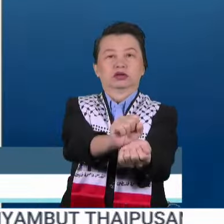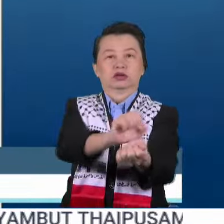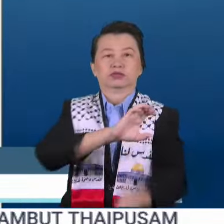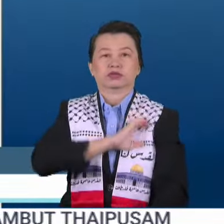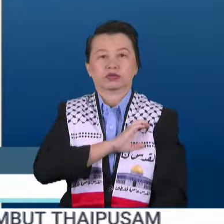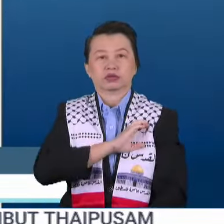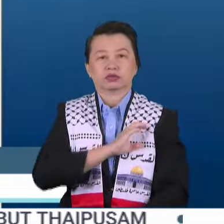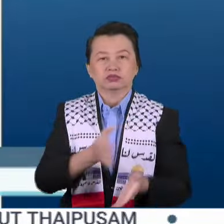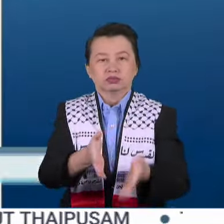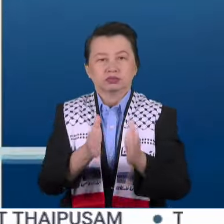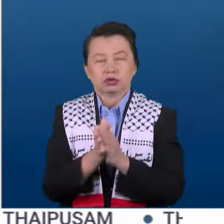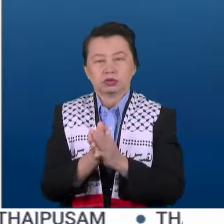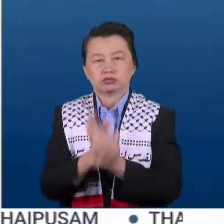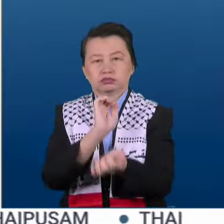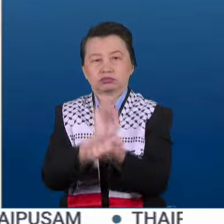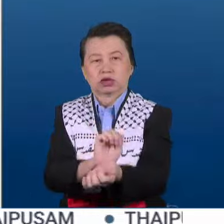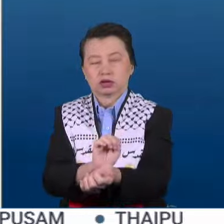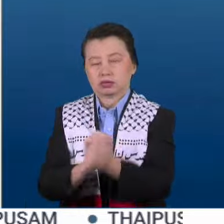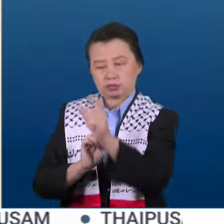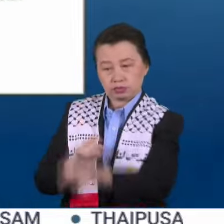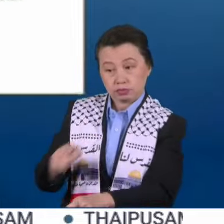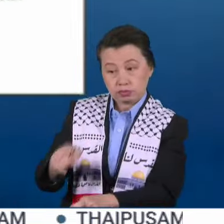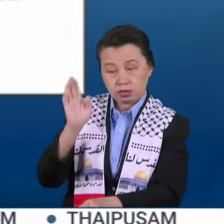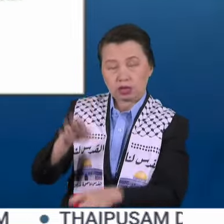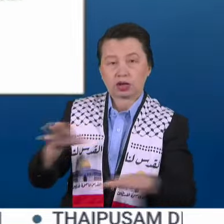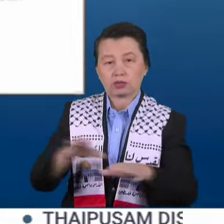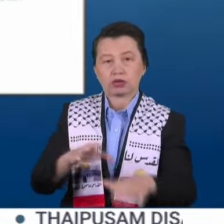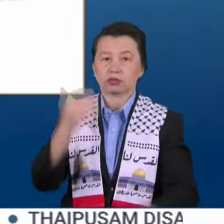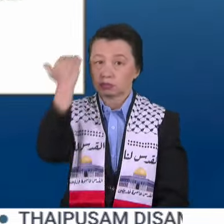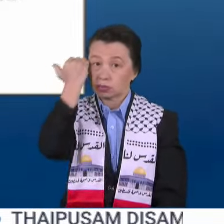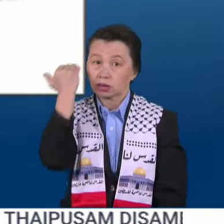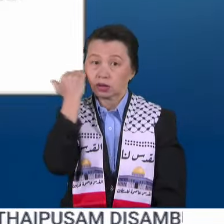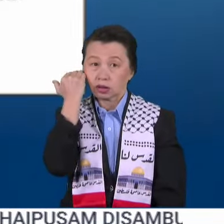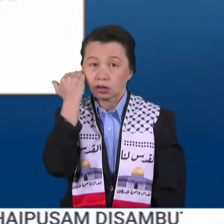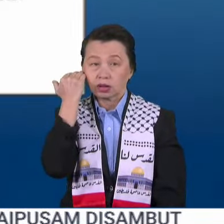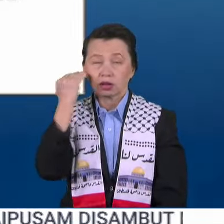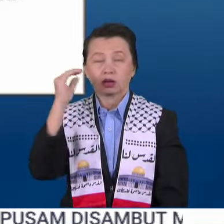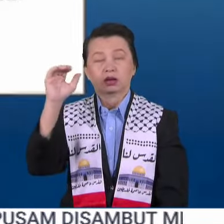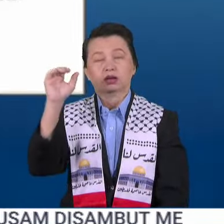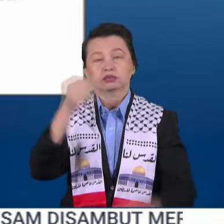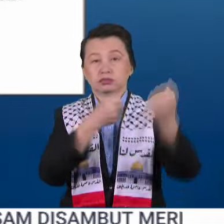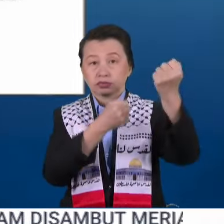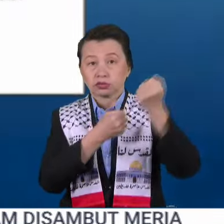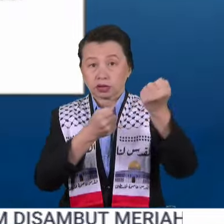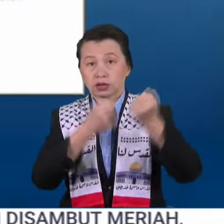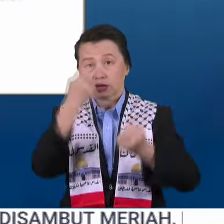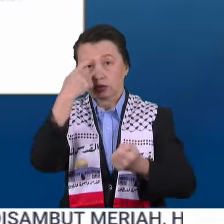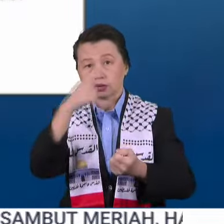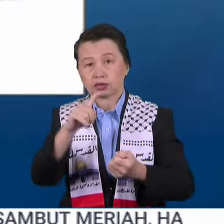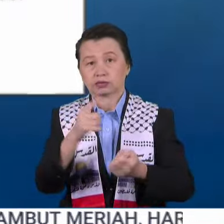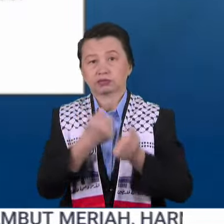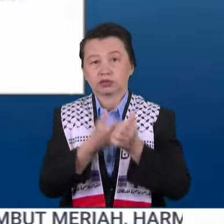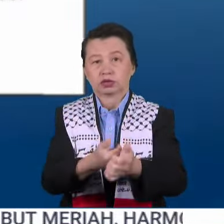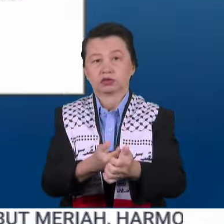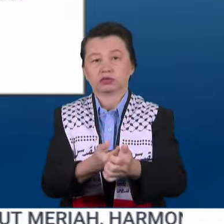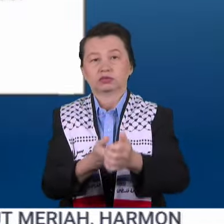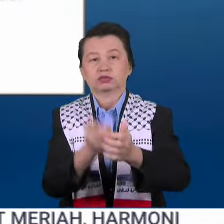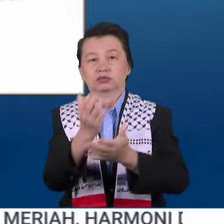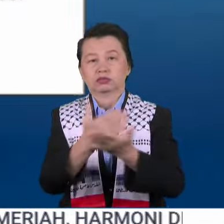polis. Permohonan tahanan reman terhadap suspek akan dibuat di Mahkamah Majistret Selayang untuk siasatan lanjut mengikut